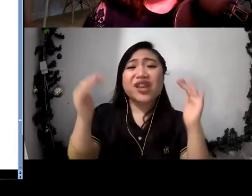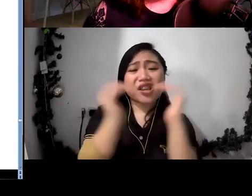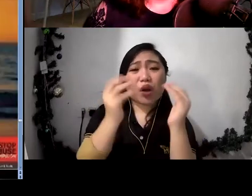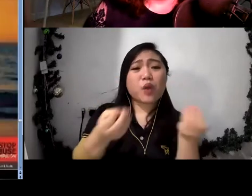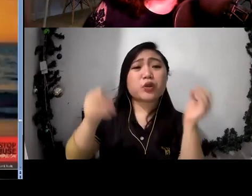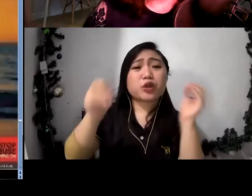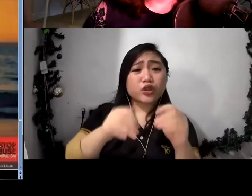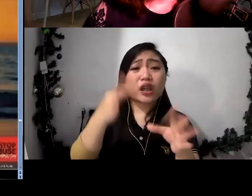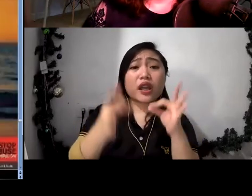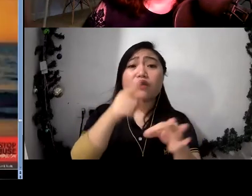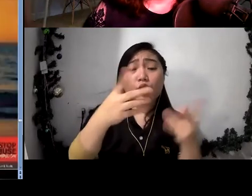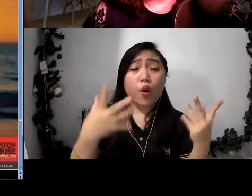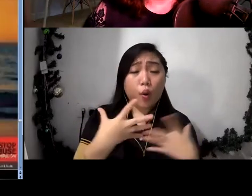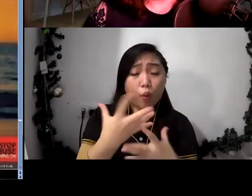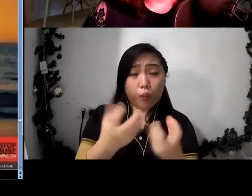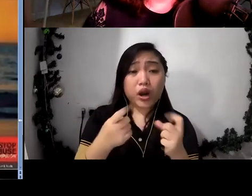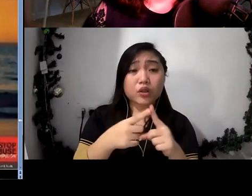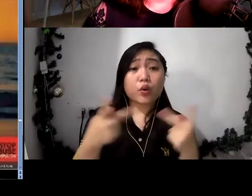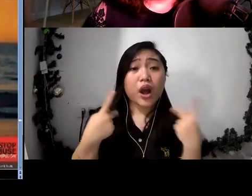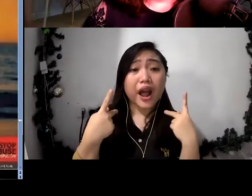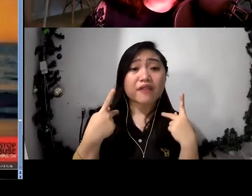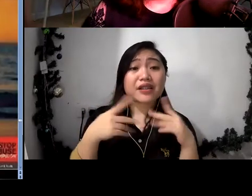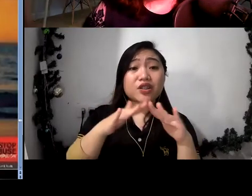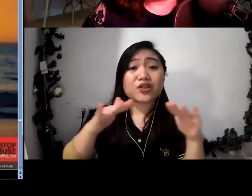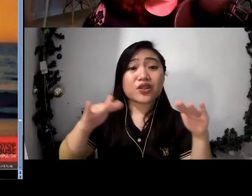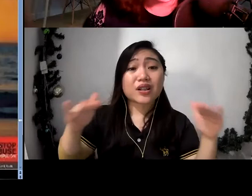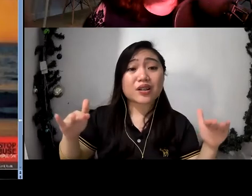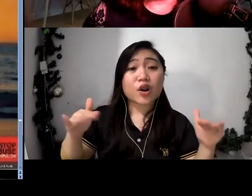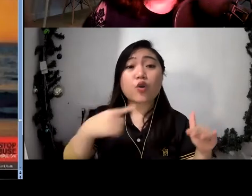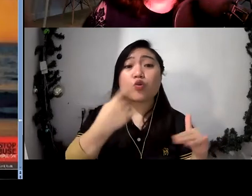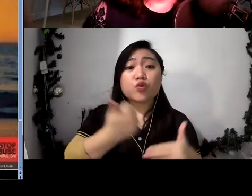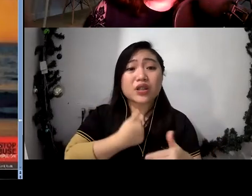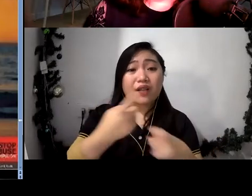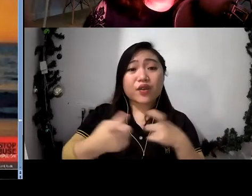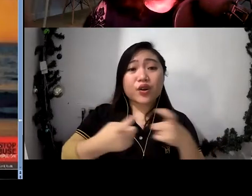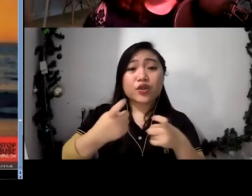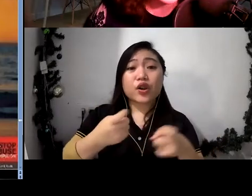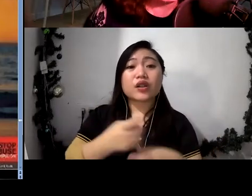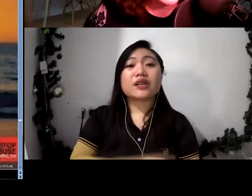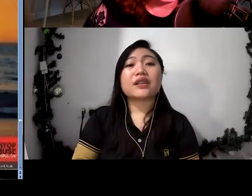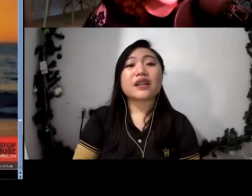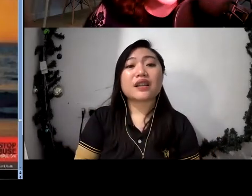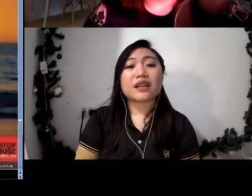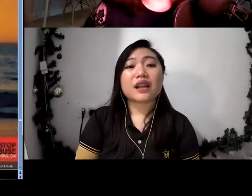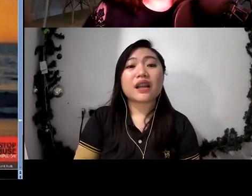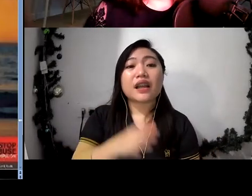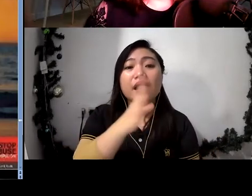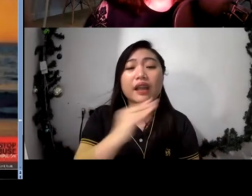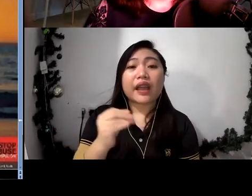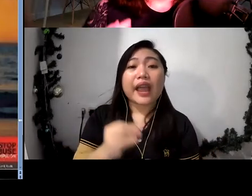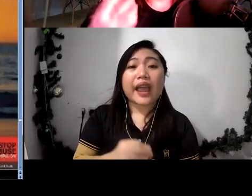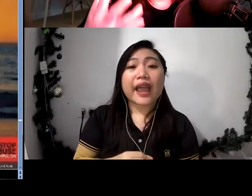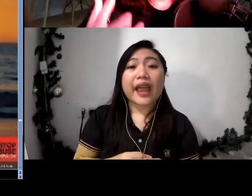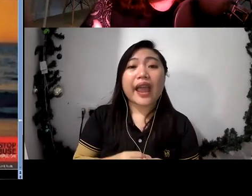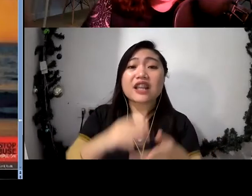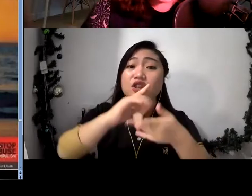have children, no, generation that are self-controlled, no, not violent free, violence free, no, but you